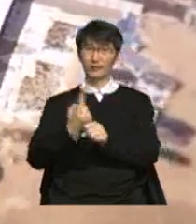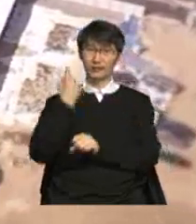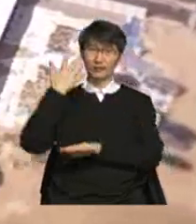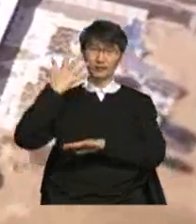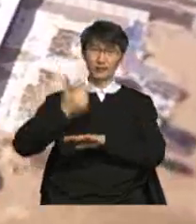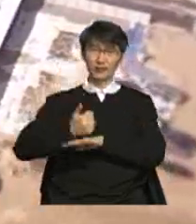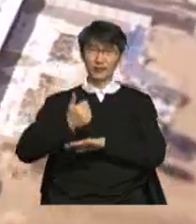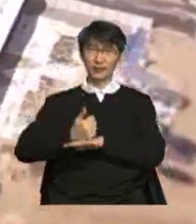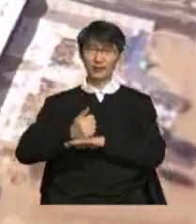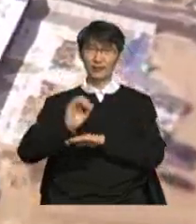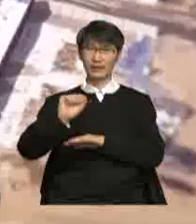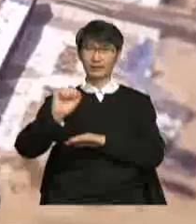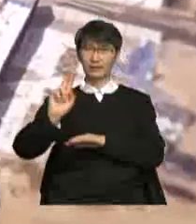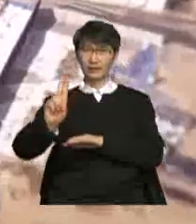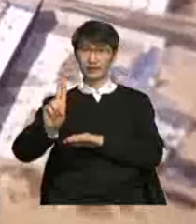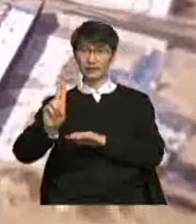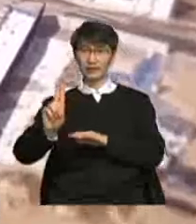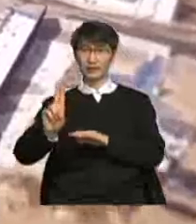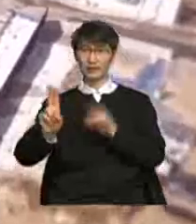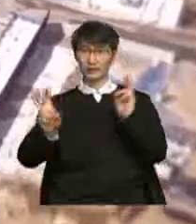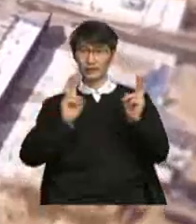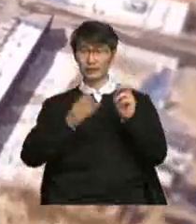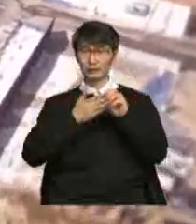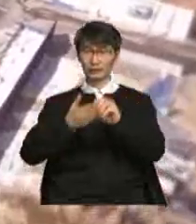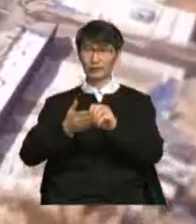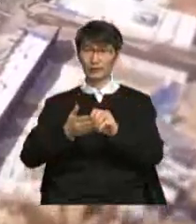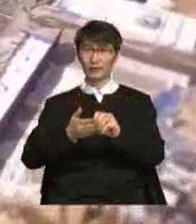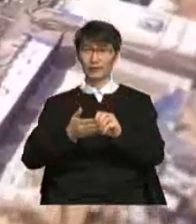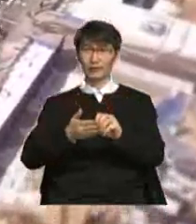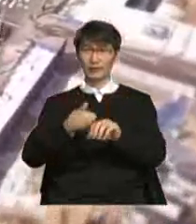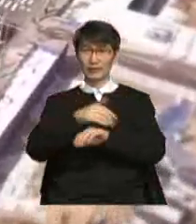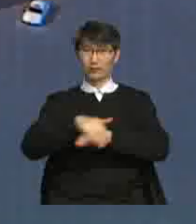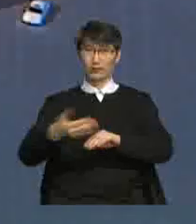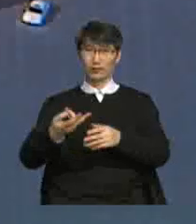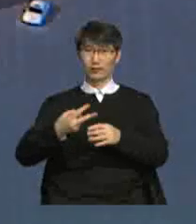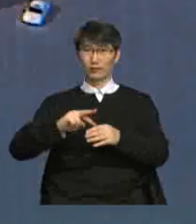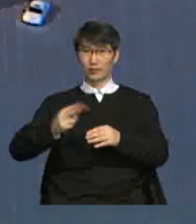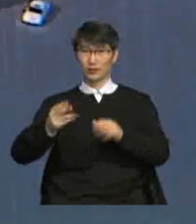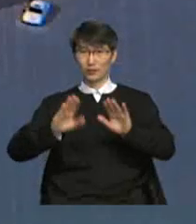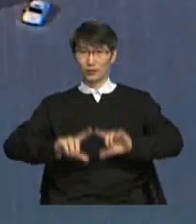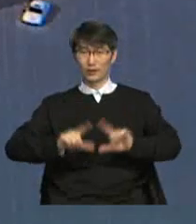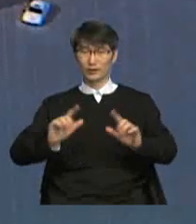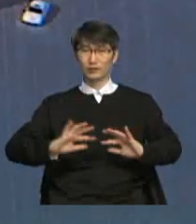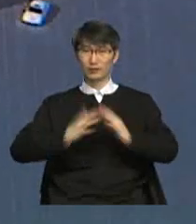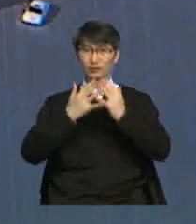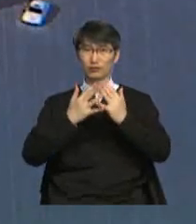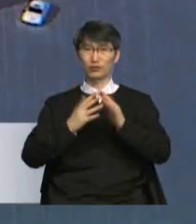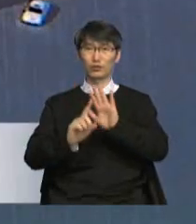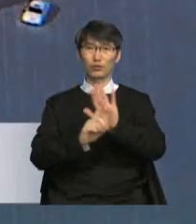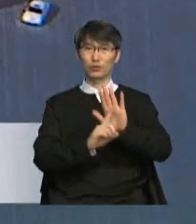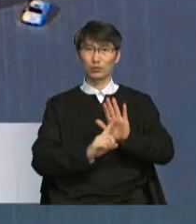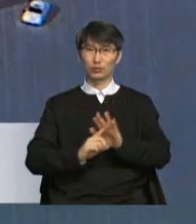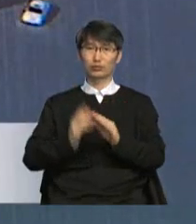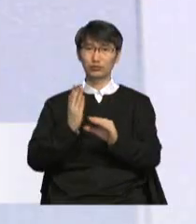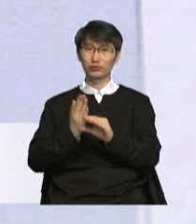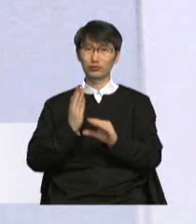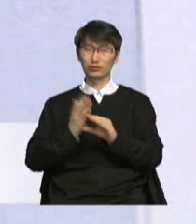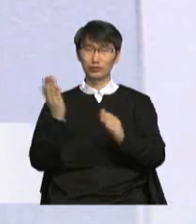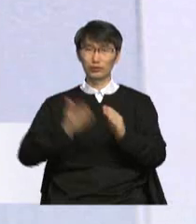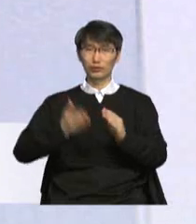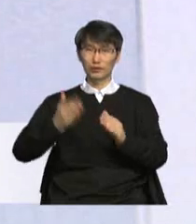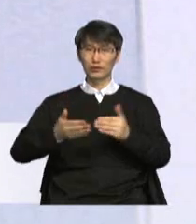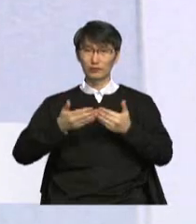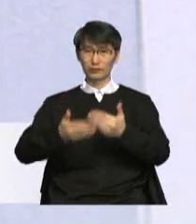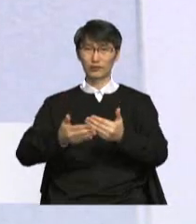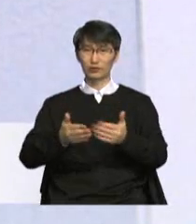부지에 SH공사가 들어설 수 있게 도시 계획이 변경되면서 올해는 건축 설계 공모를 진행하는 등 공사 착공을